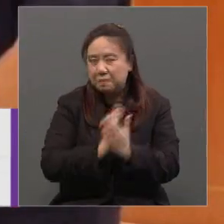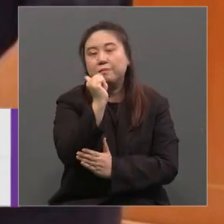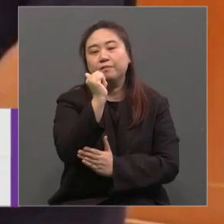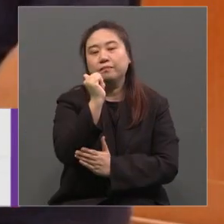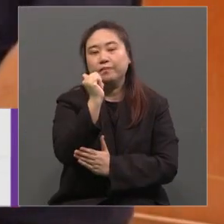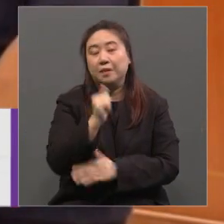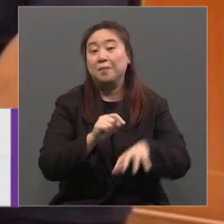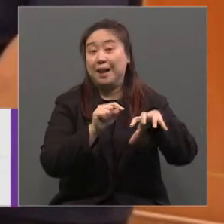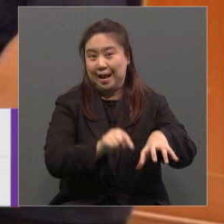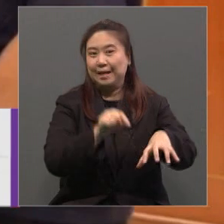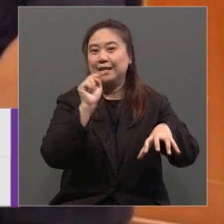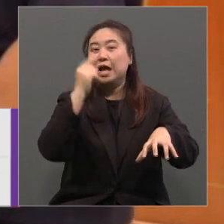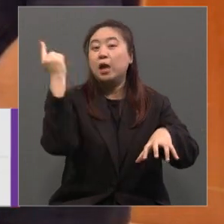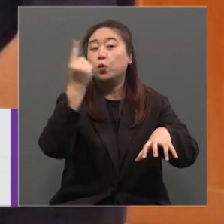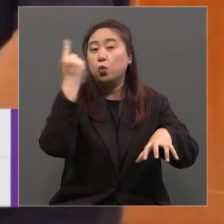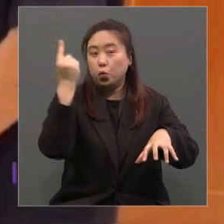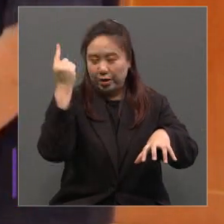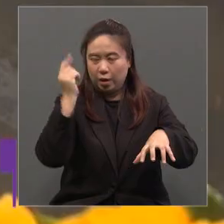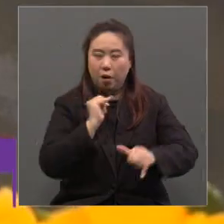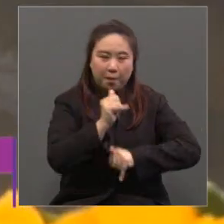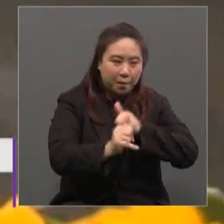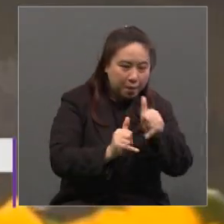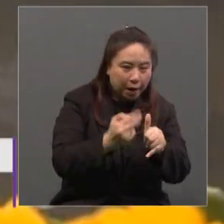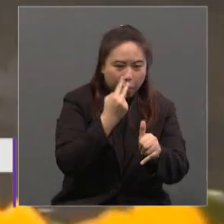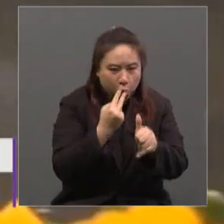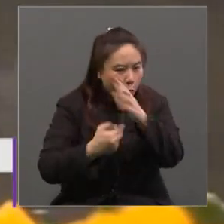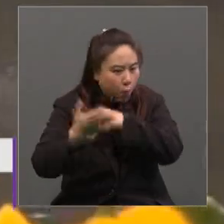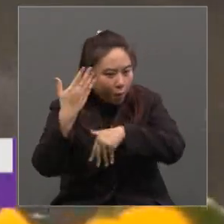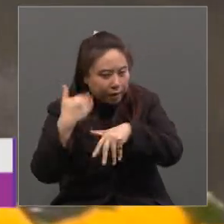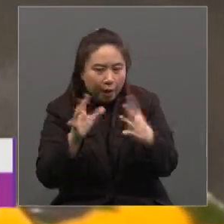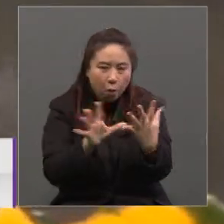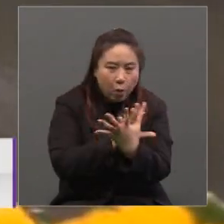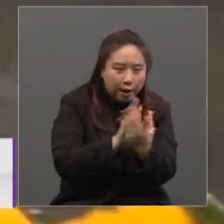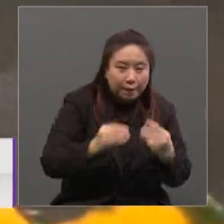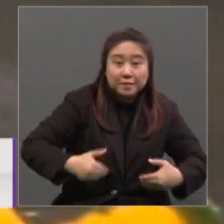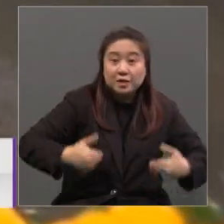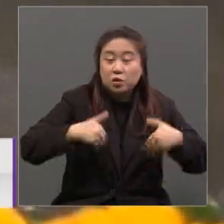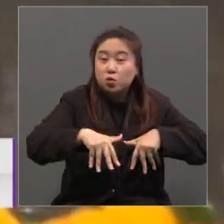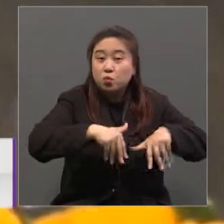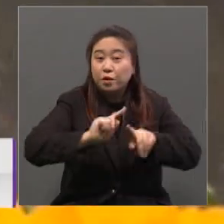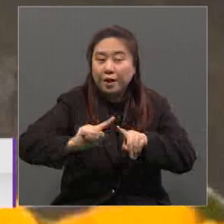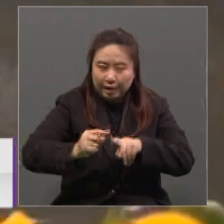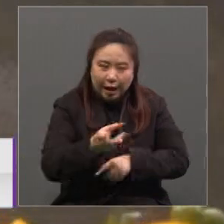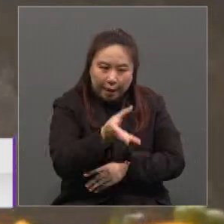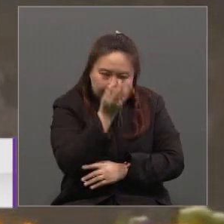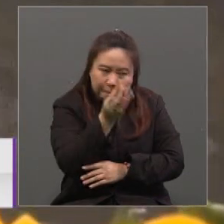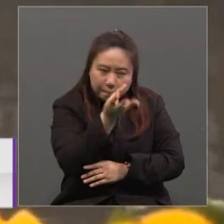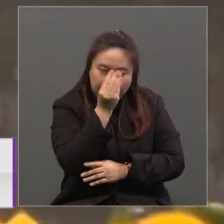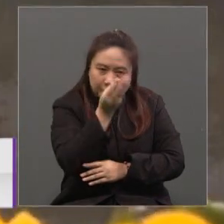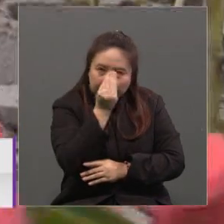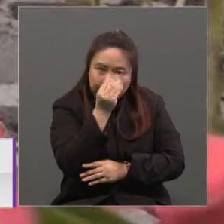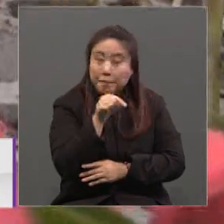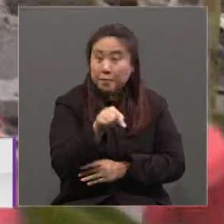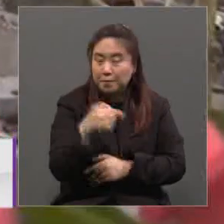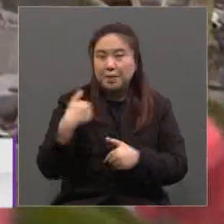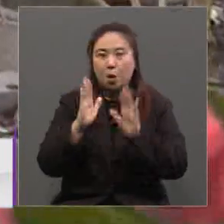รมเป็นแหล่งท่องเที่ยวและการศึกษาเชิงประวัติศาสตร์วัฒนธรรมและวิถีชีวิตของชุมชนโดยในครั้งนี้มีผู้เข้า